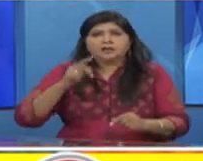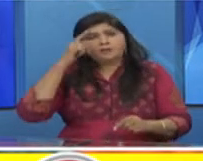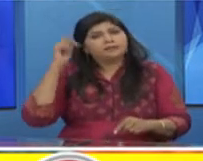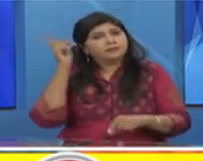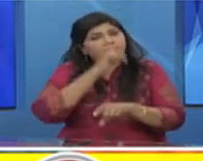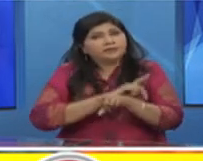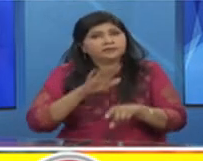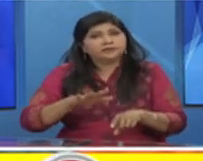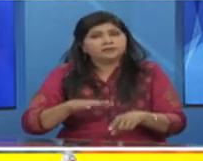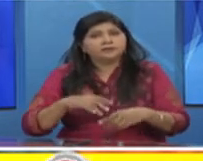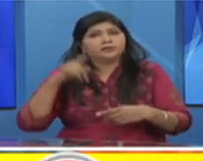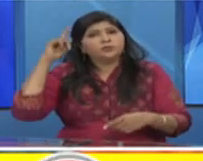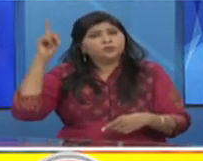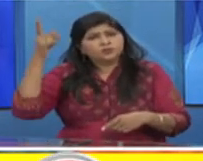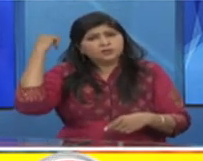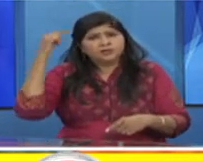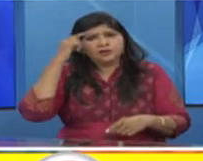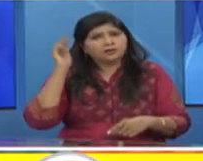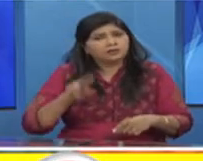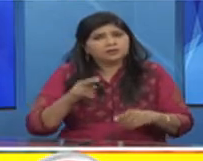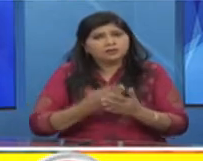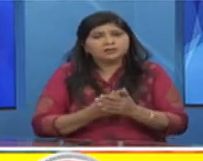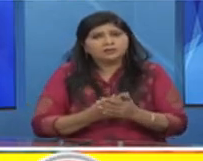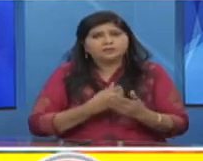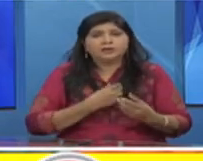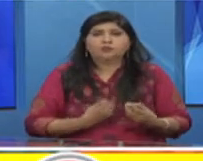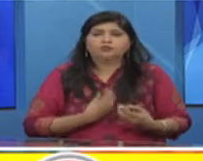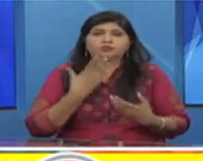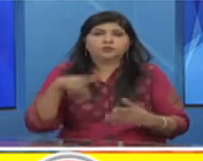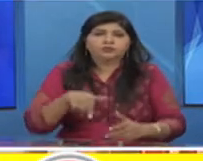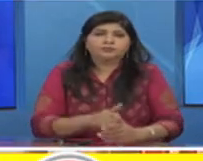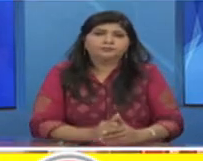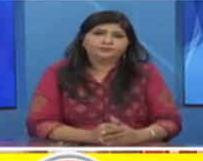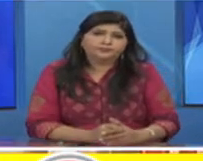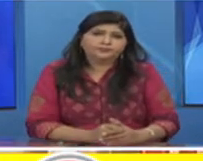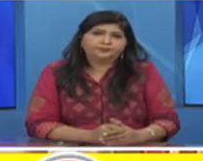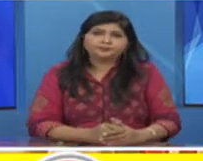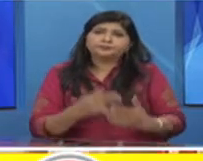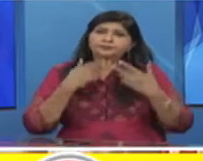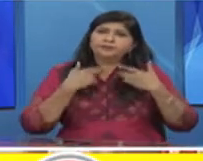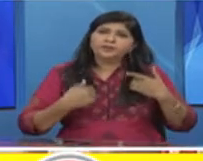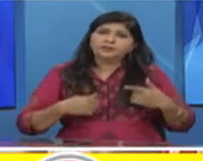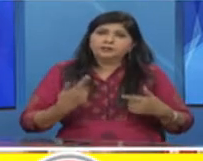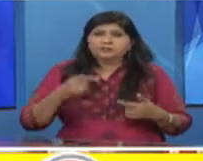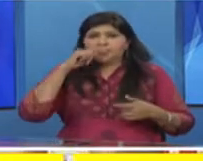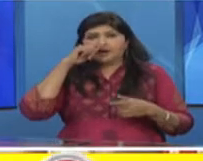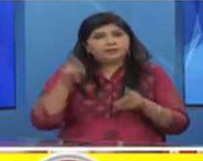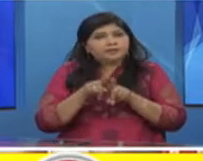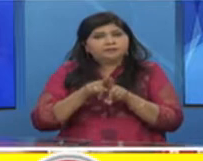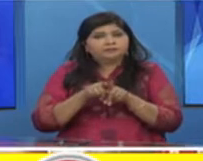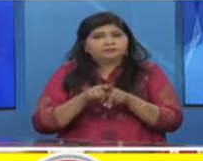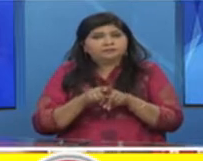है। जब भी उस दिन को याद करता हूं, मन को खुशी होती है। न्यायपालिका की गरिमा को